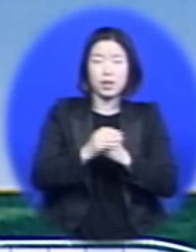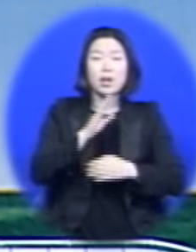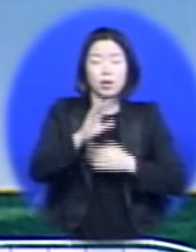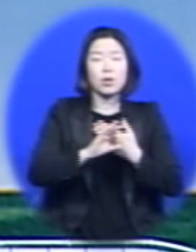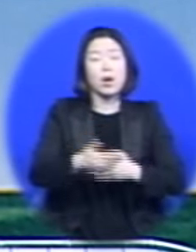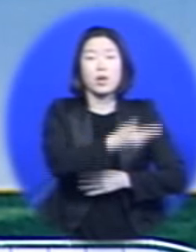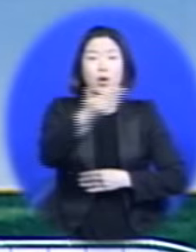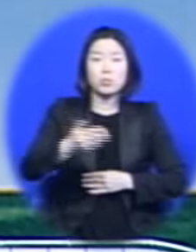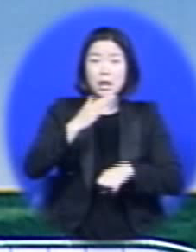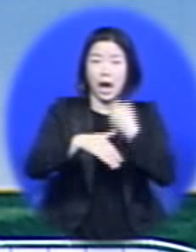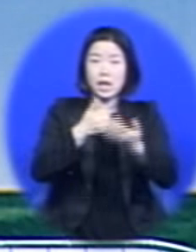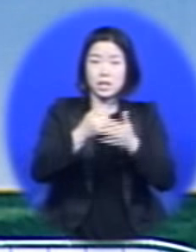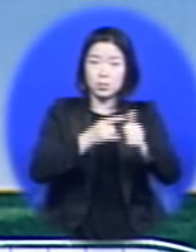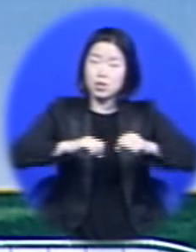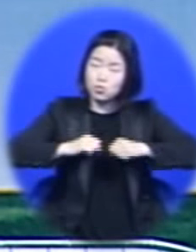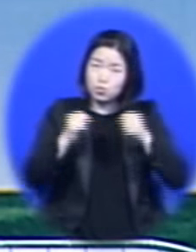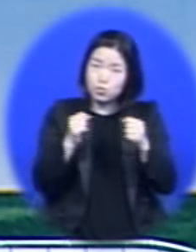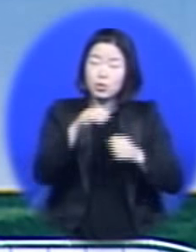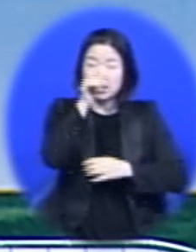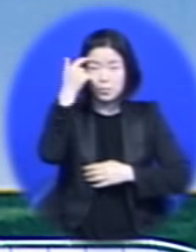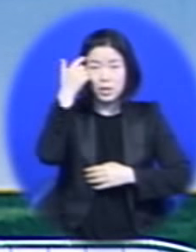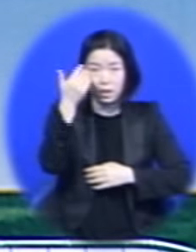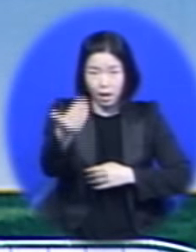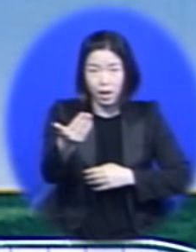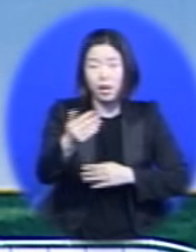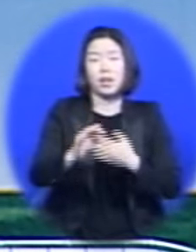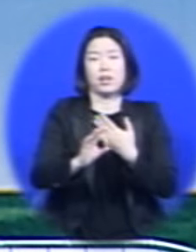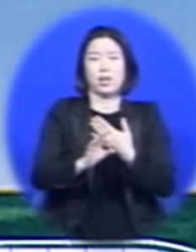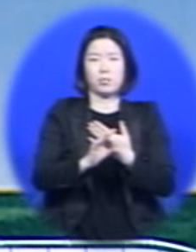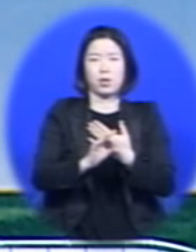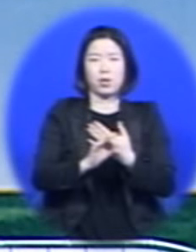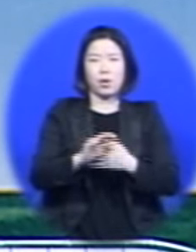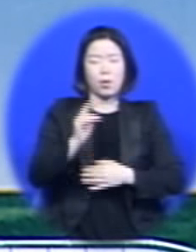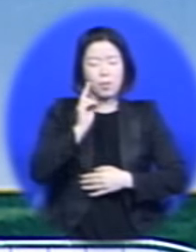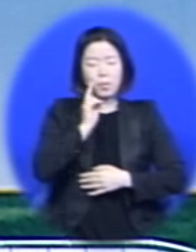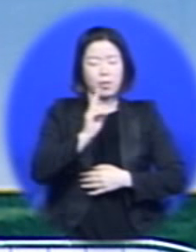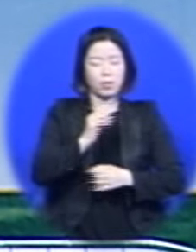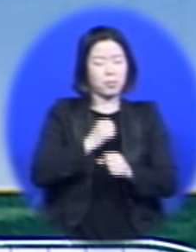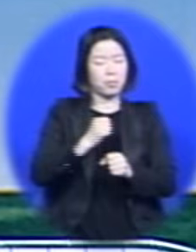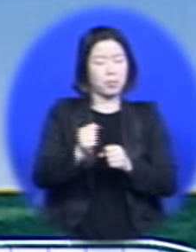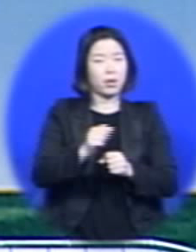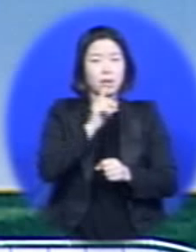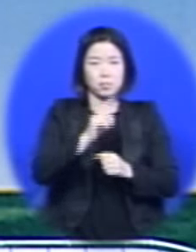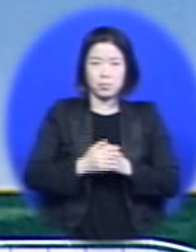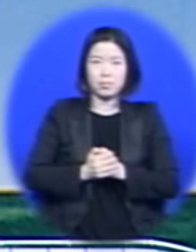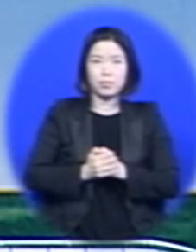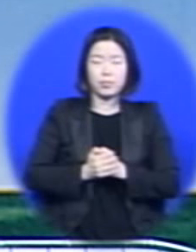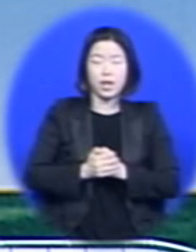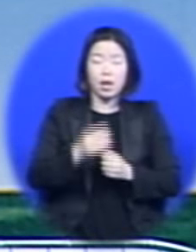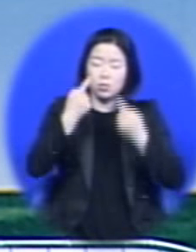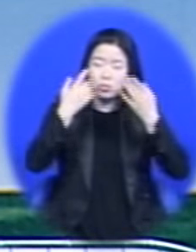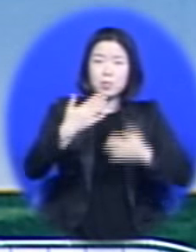하나님에게 순종하십니까? 라고 이렇게 물으면 굉장히 당황스러워지게 됩니다. 분명히